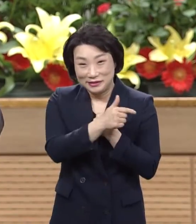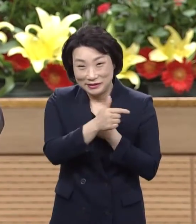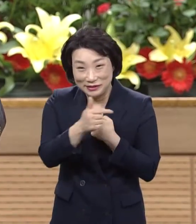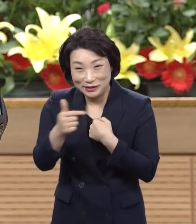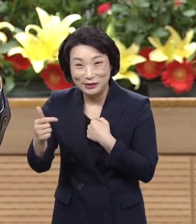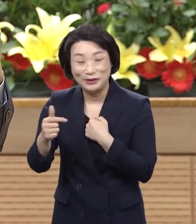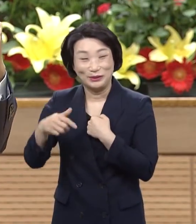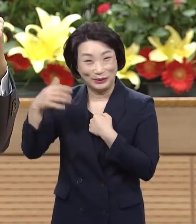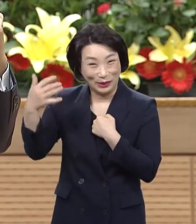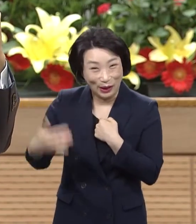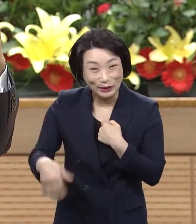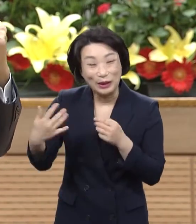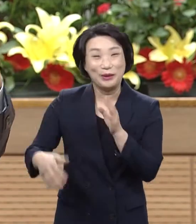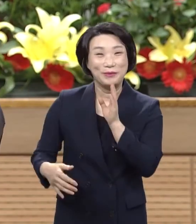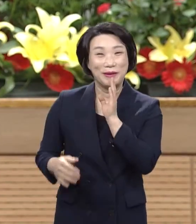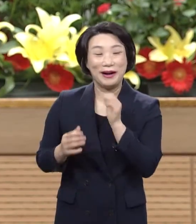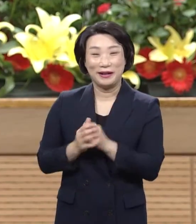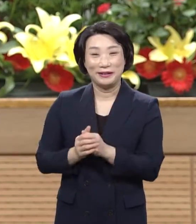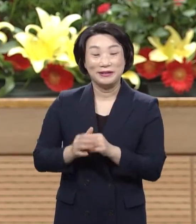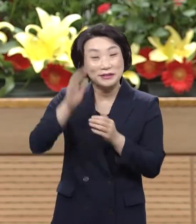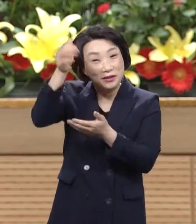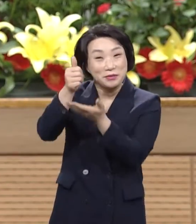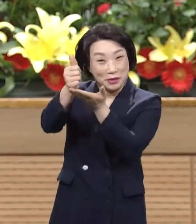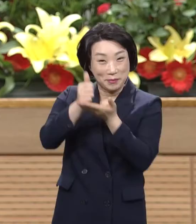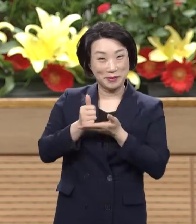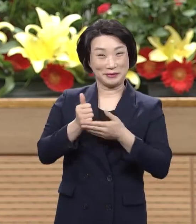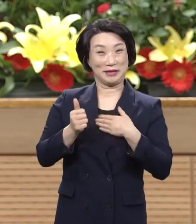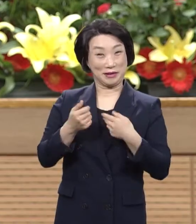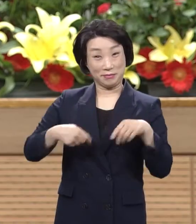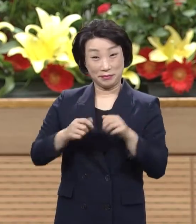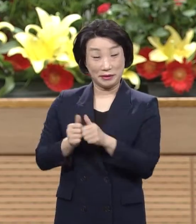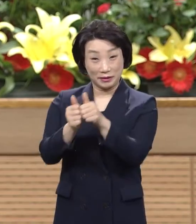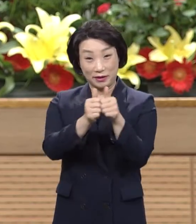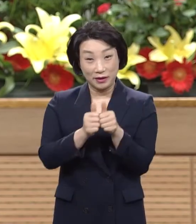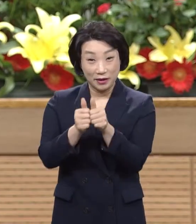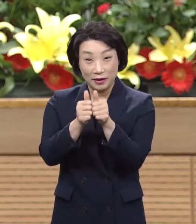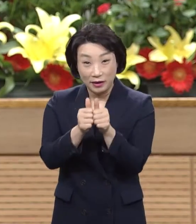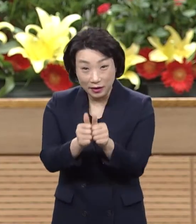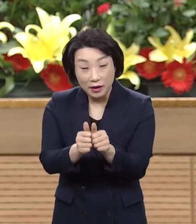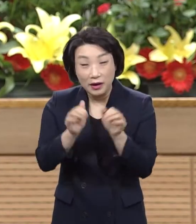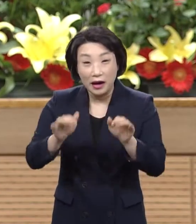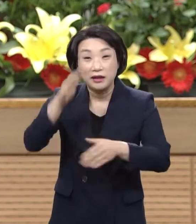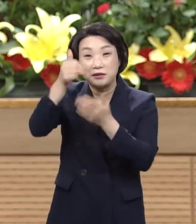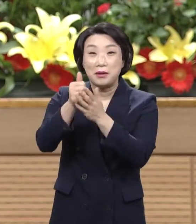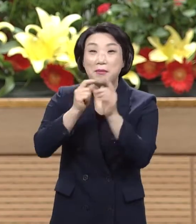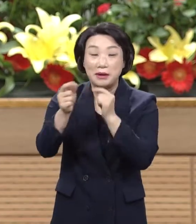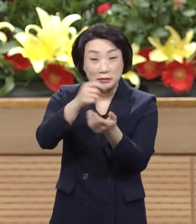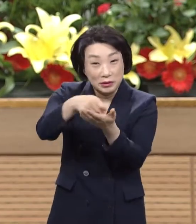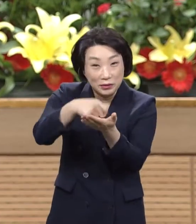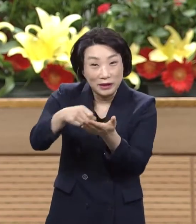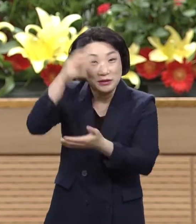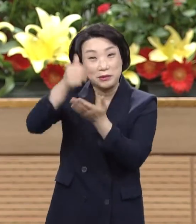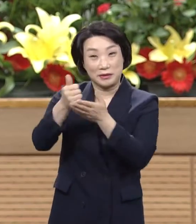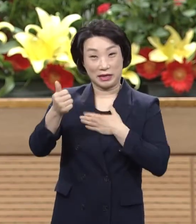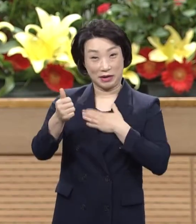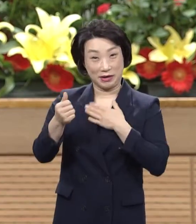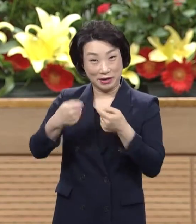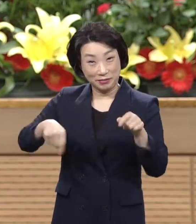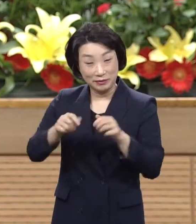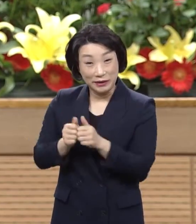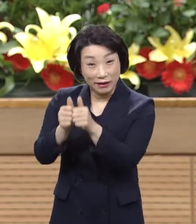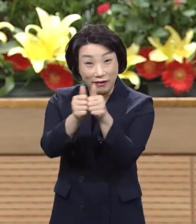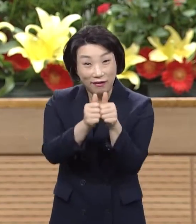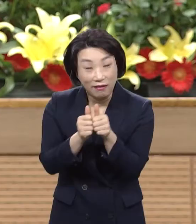위대한, 그래서 성령이 내 안에 계시면 이 말씀을 기록하신 분이 내 안에